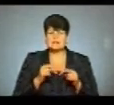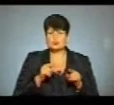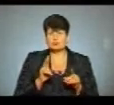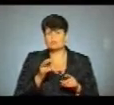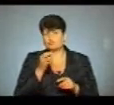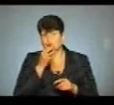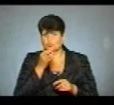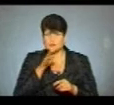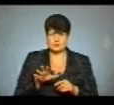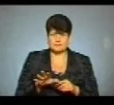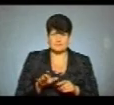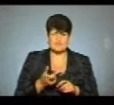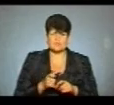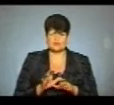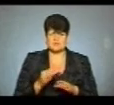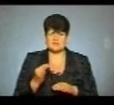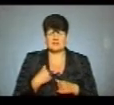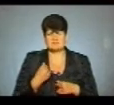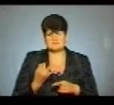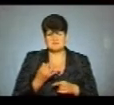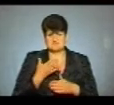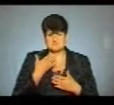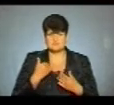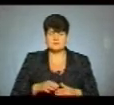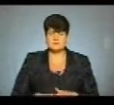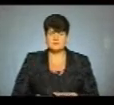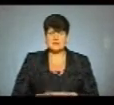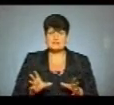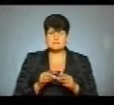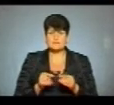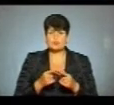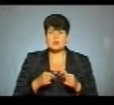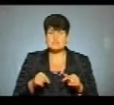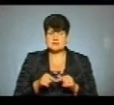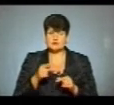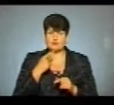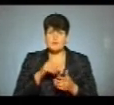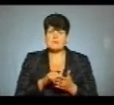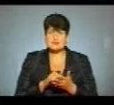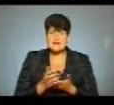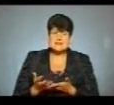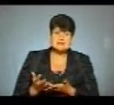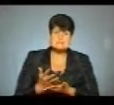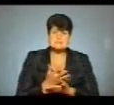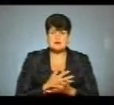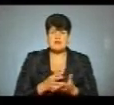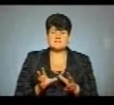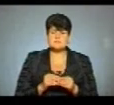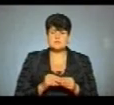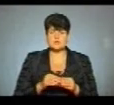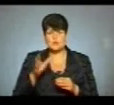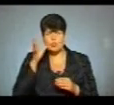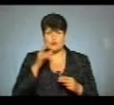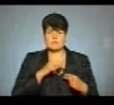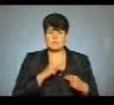ні. Не дуже було цікаво, тому що я таким не цікавлюсь. Співорганізатор виставки Іван Янюк каже, матеріали збирав спільно із науковим працівником